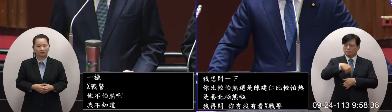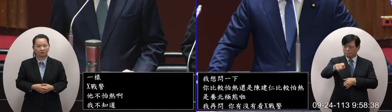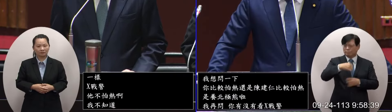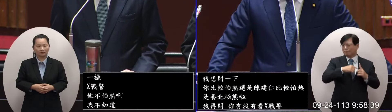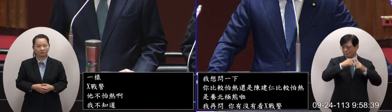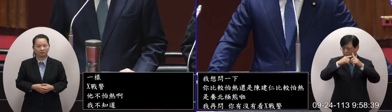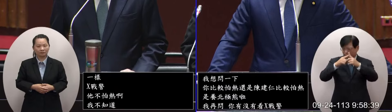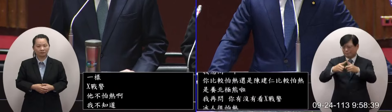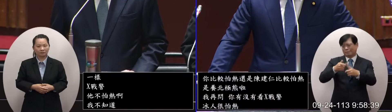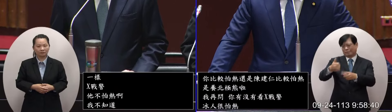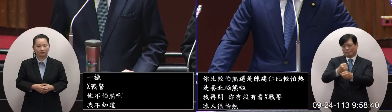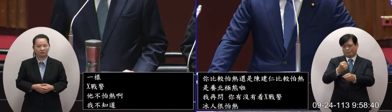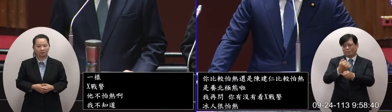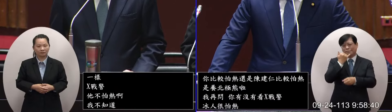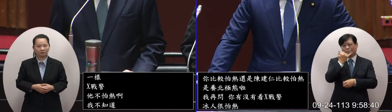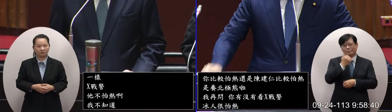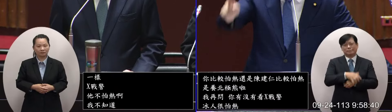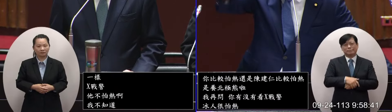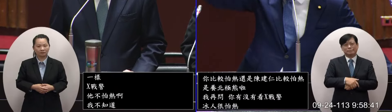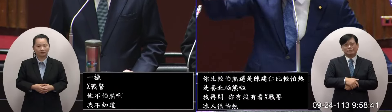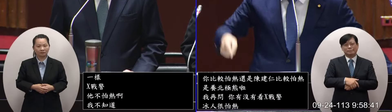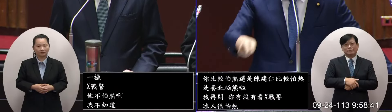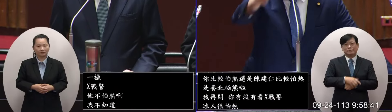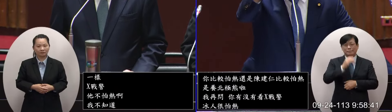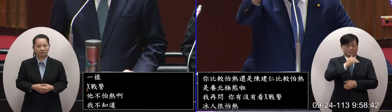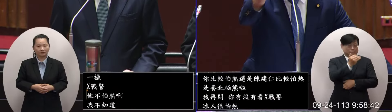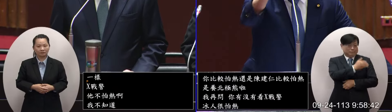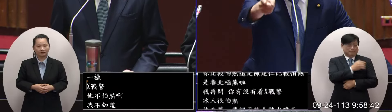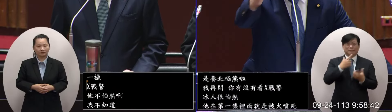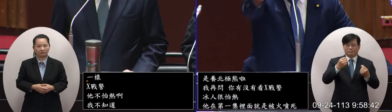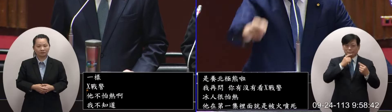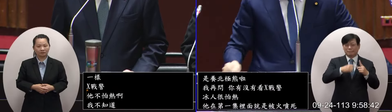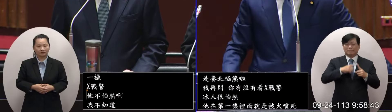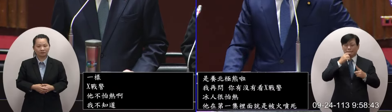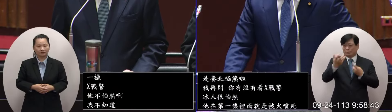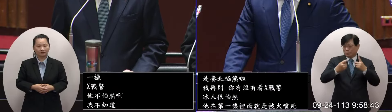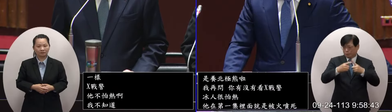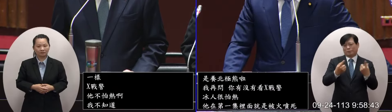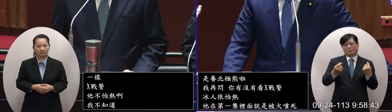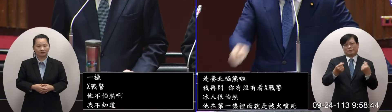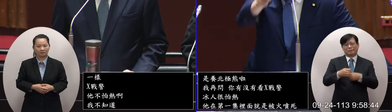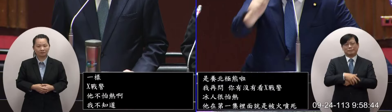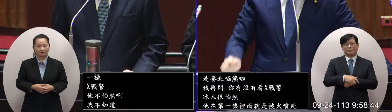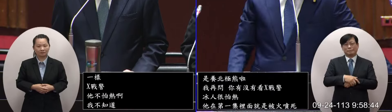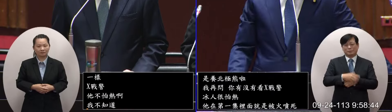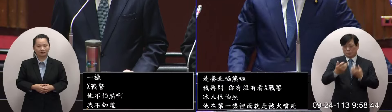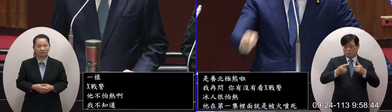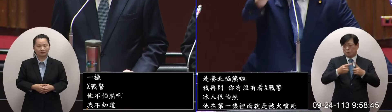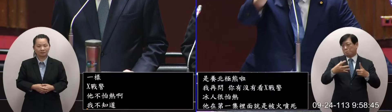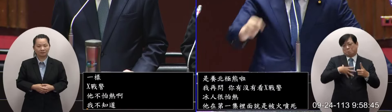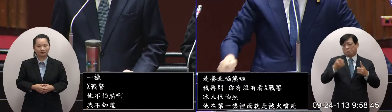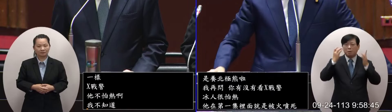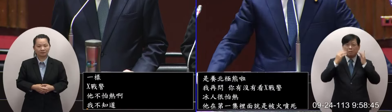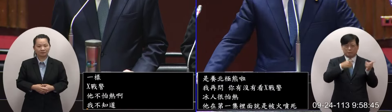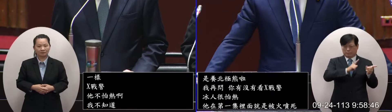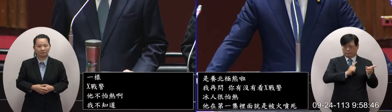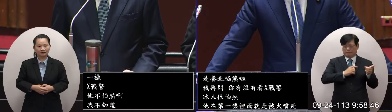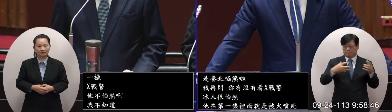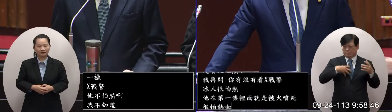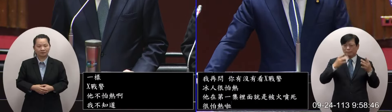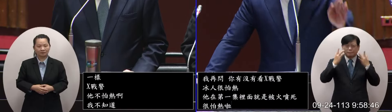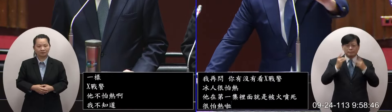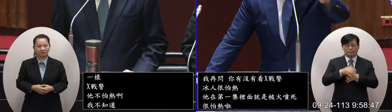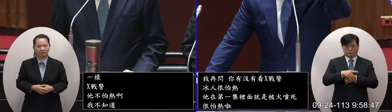征 X 战警的冰人啦。我们的陈建仁可以应征 X 战警的火人啦。火人不怕热，你超级怕